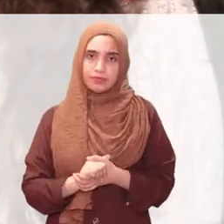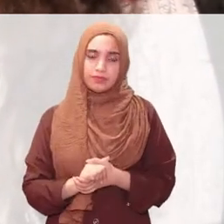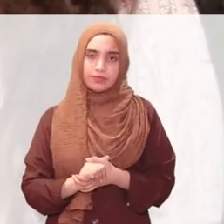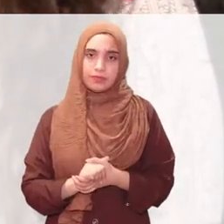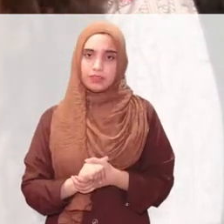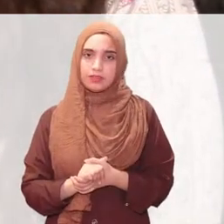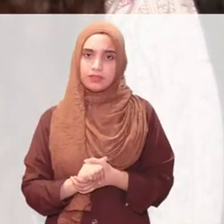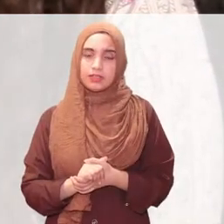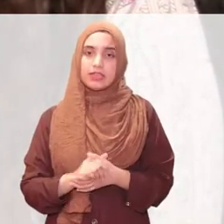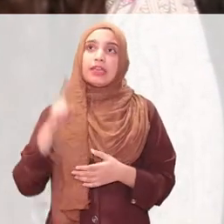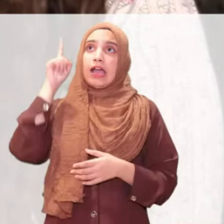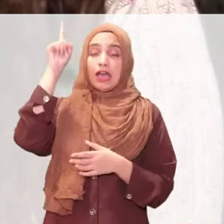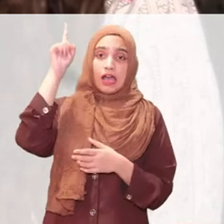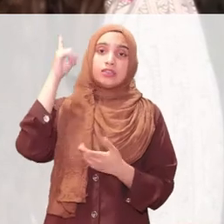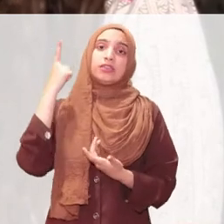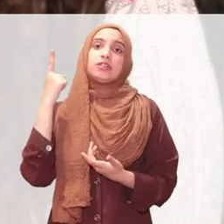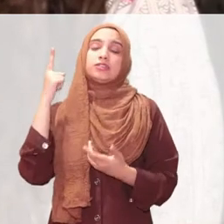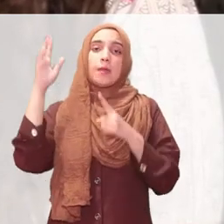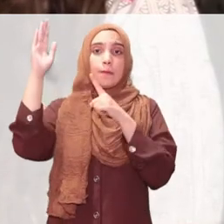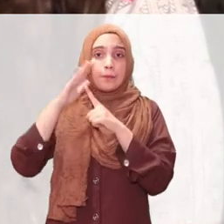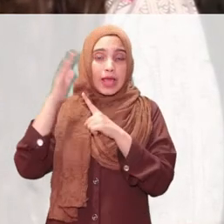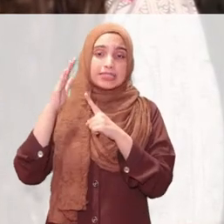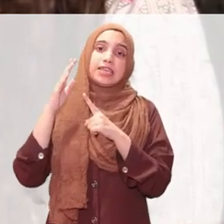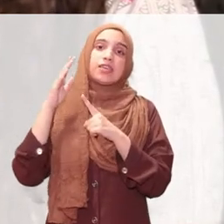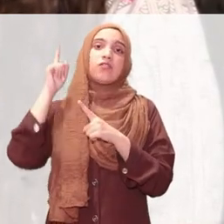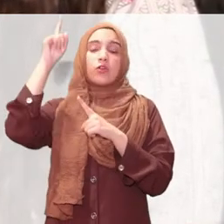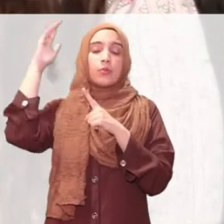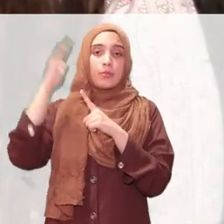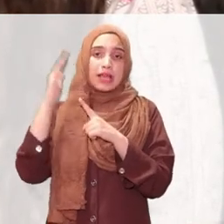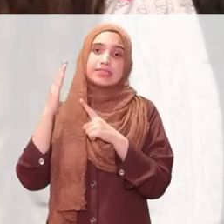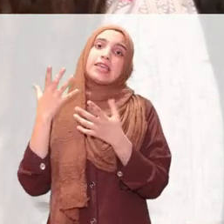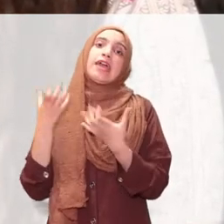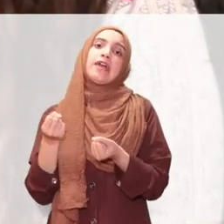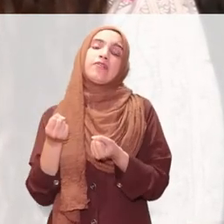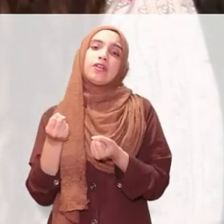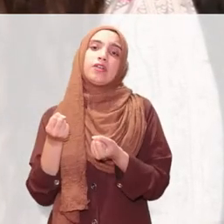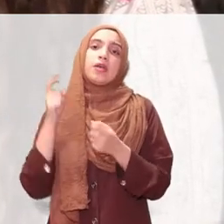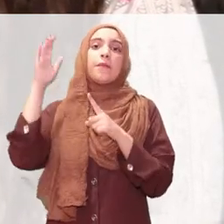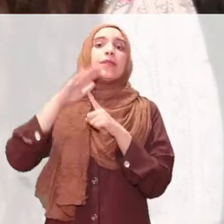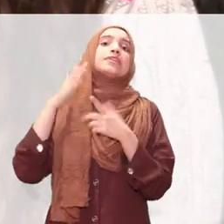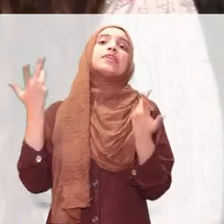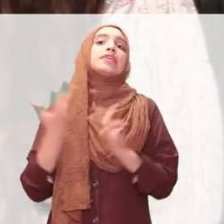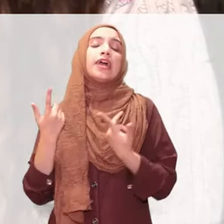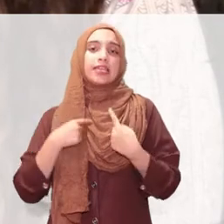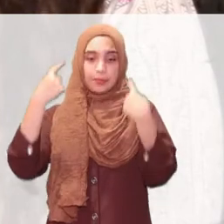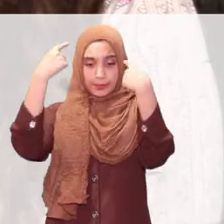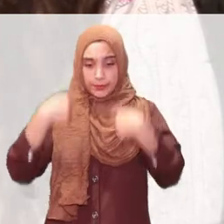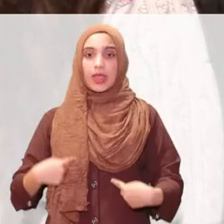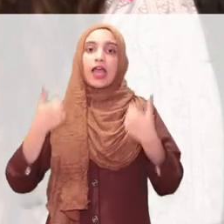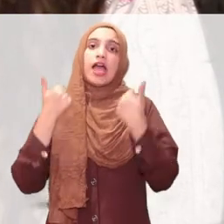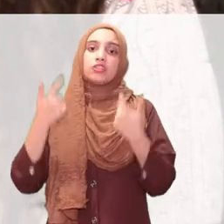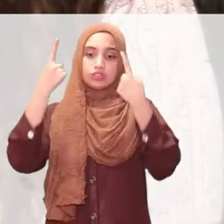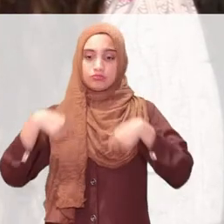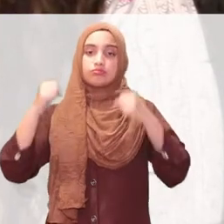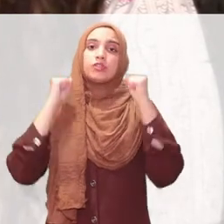बॉडी यह हल्दी बॉडी लाइफ मिंस नॉट बीन एबल टो एक्सपीरियंस थे मिरेकल्स ऑलराउंडर इसे बड़ा जो है